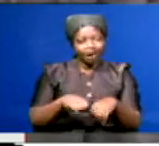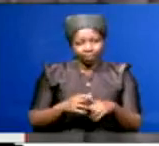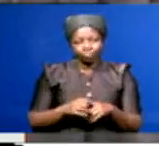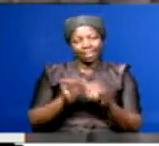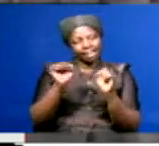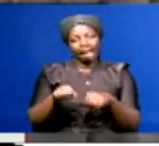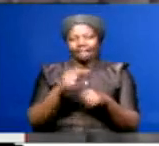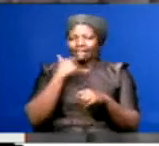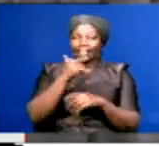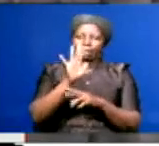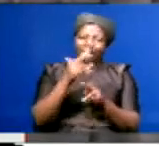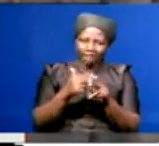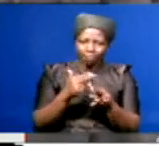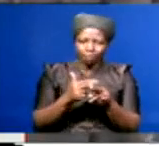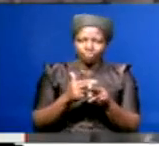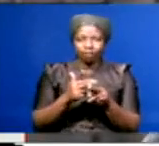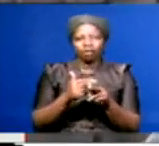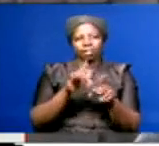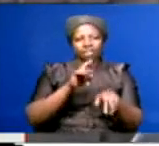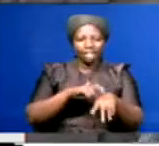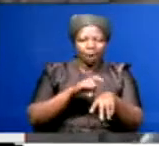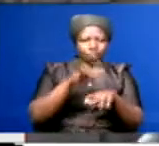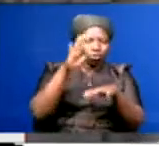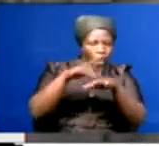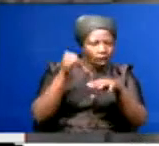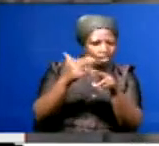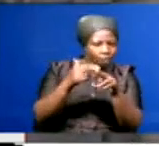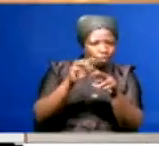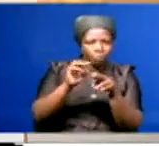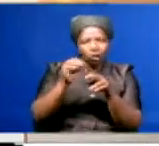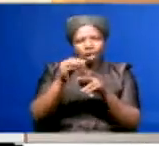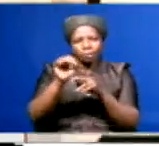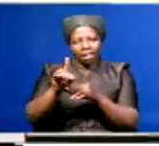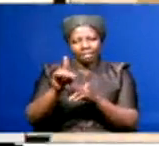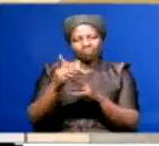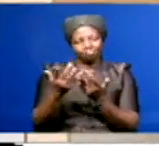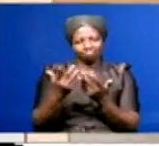jina yake. Anakumambia Mohamed Adan Garaj, ama atakumambia Mohamed Siyat.